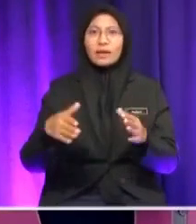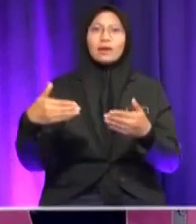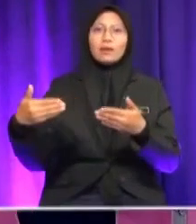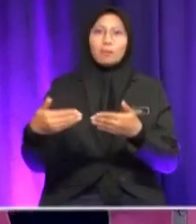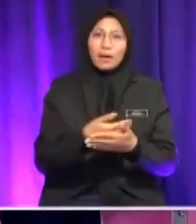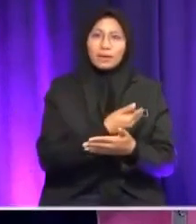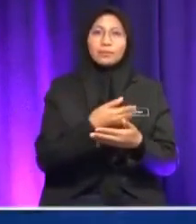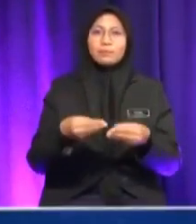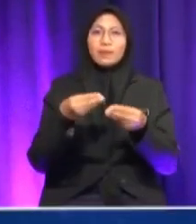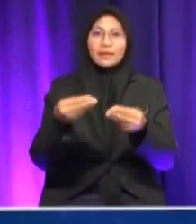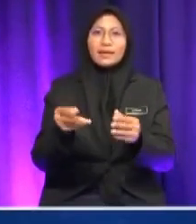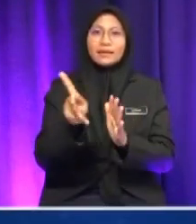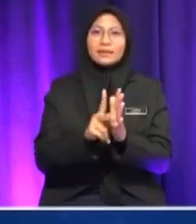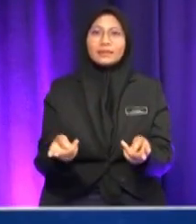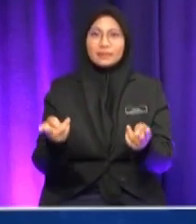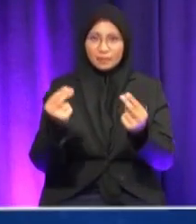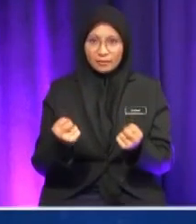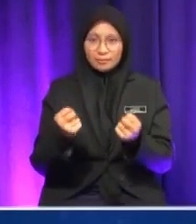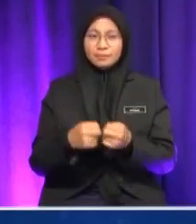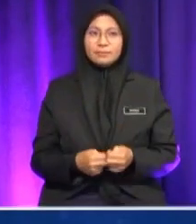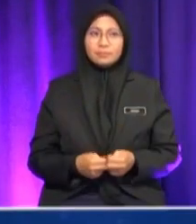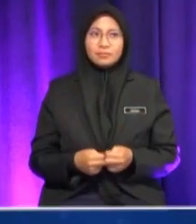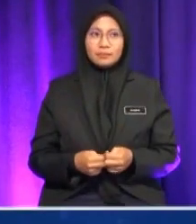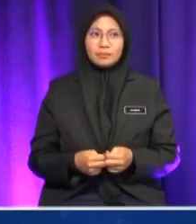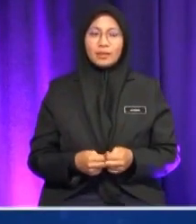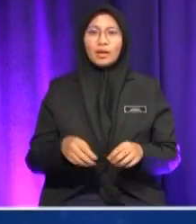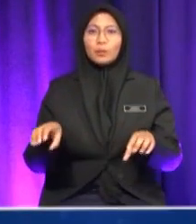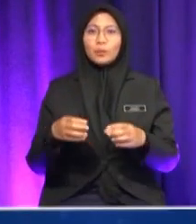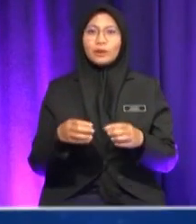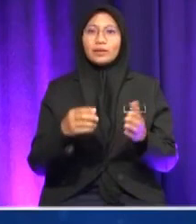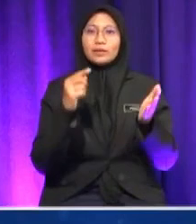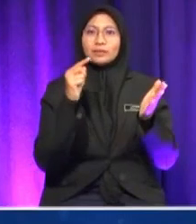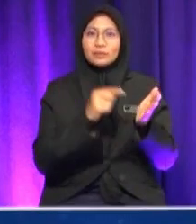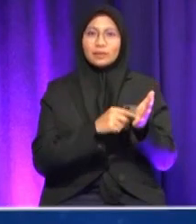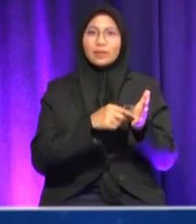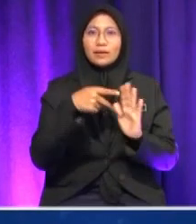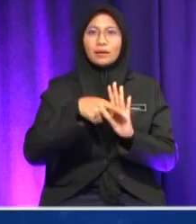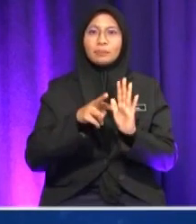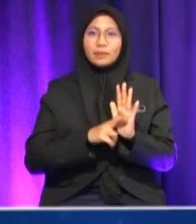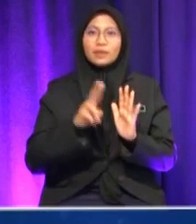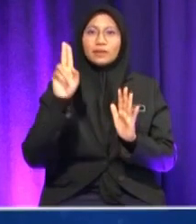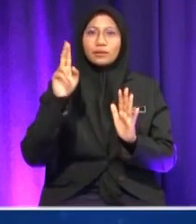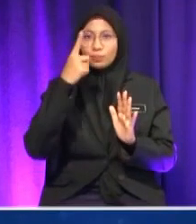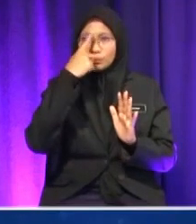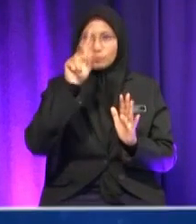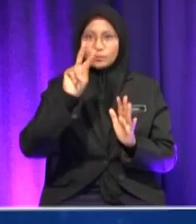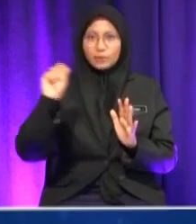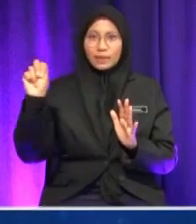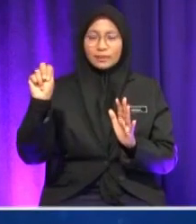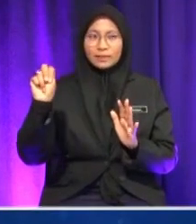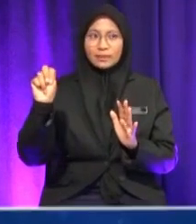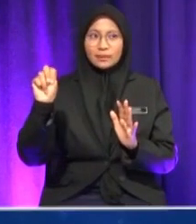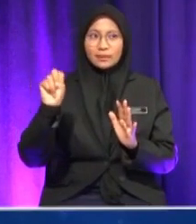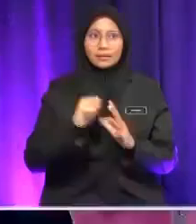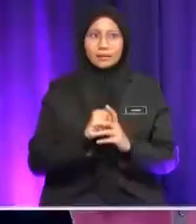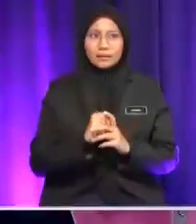pula, membuat peruntukan bagi setiap perbelanjaan. Dan di sini cikgu nak sentuh ada beberapa yang saya